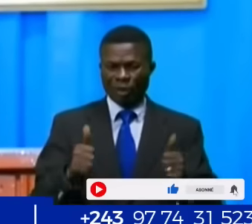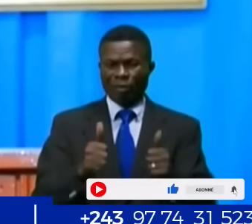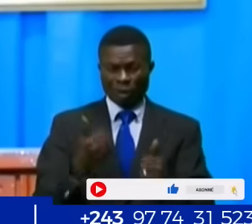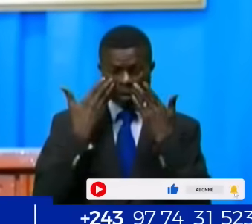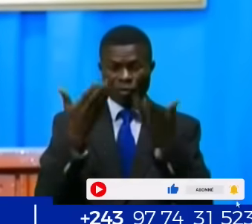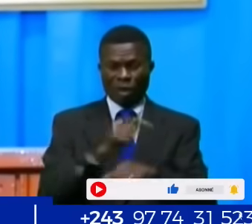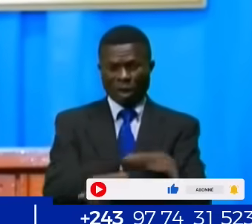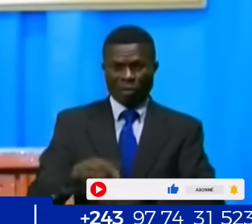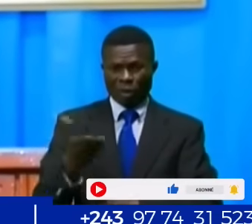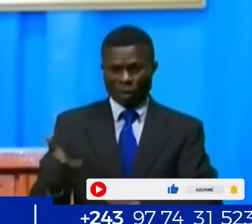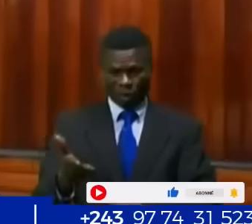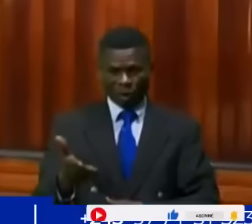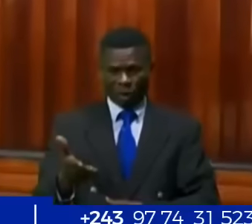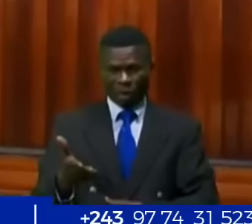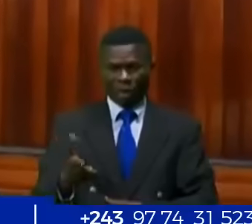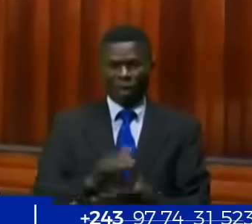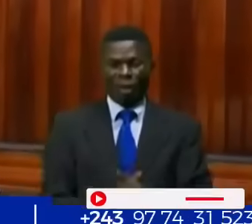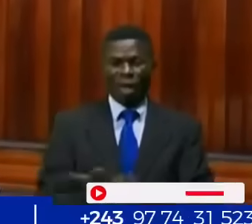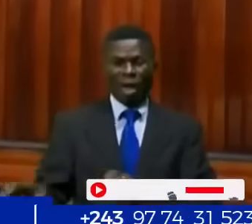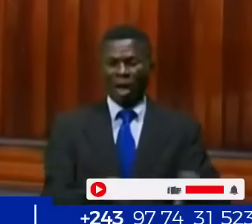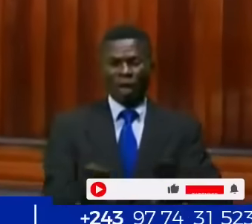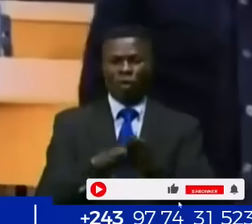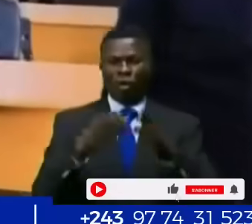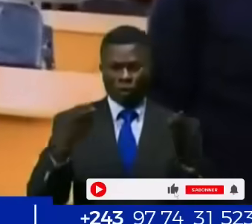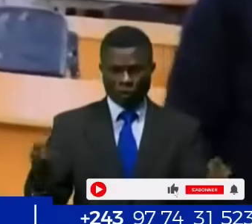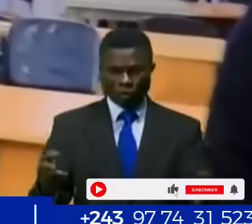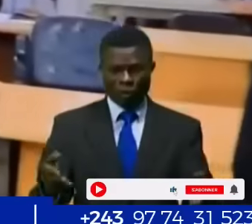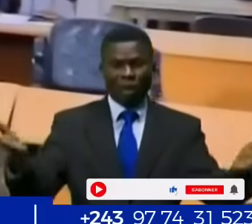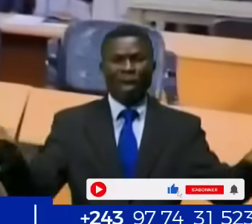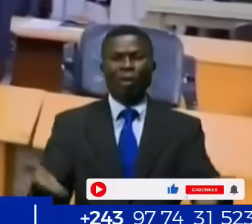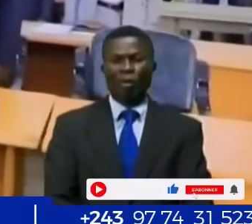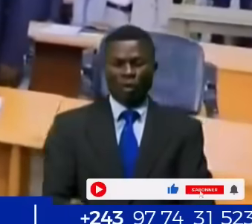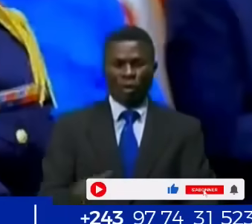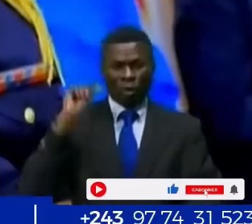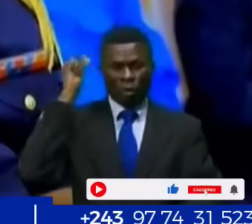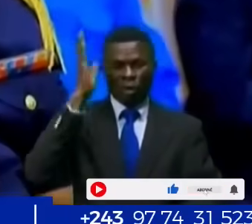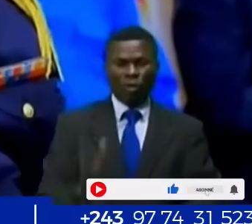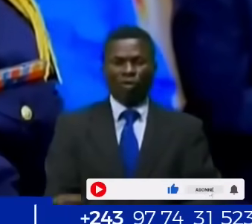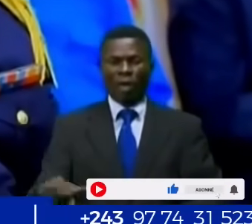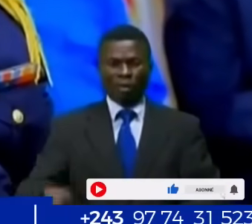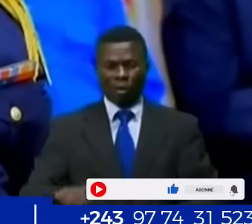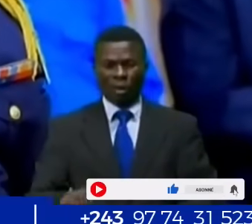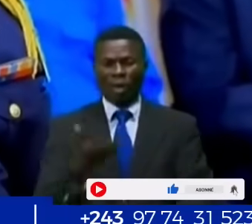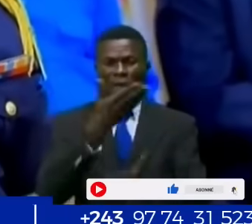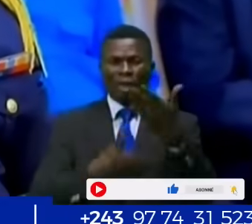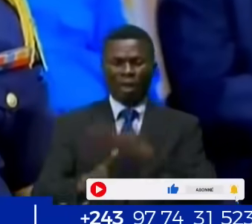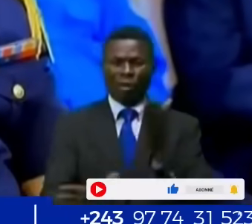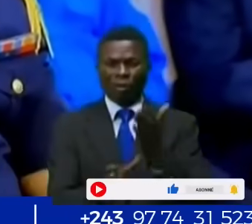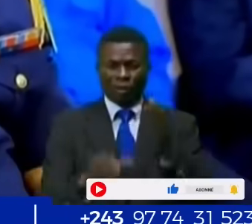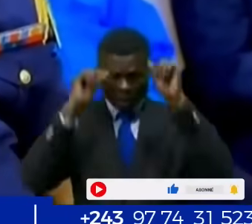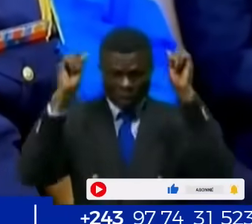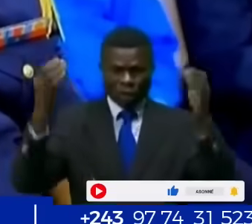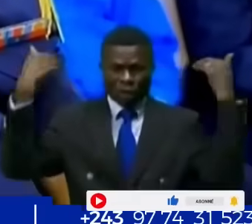rétroviseur et arrêtez. La cérémonie d'ouverture qui a eu lieu en présence du gouverneur de province, représenté par son vice, le